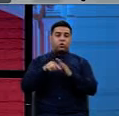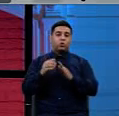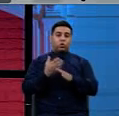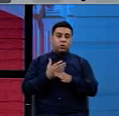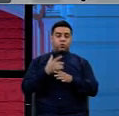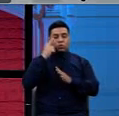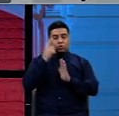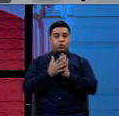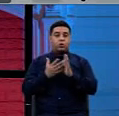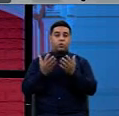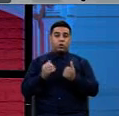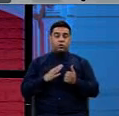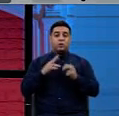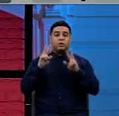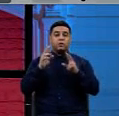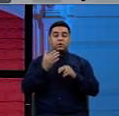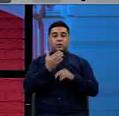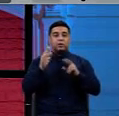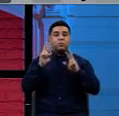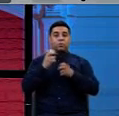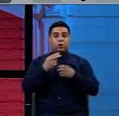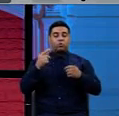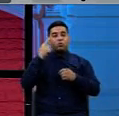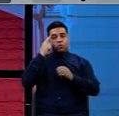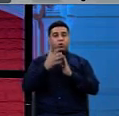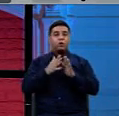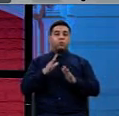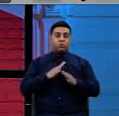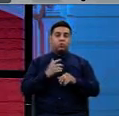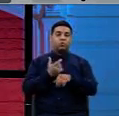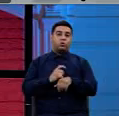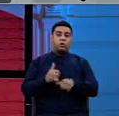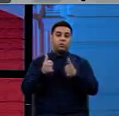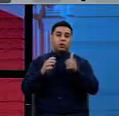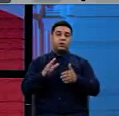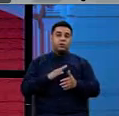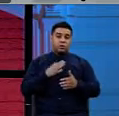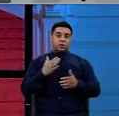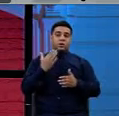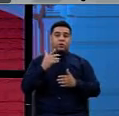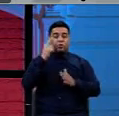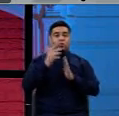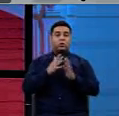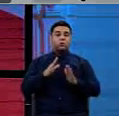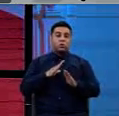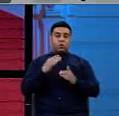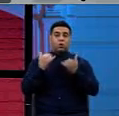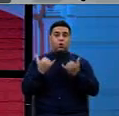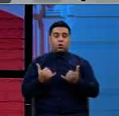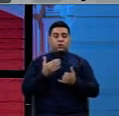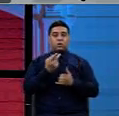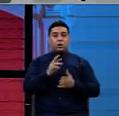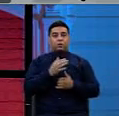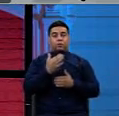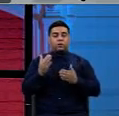tushunib oldik. Sizga mavzu tushunarli bo'ldimi? Juda yaxshi. Agar sizga mavzu tushunarli bo'lgan bo'lsa,